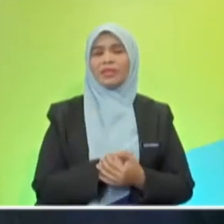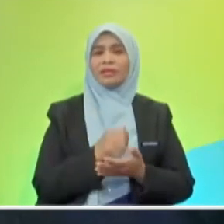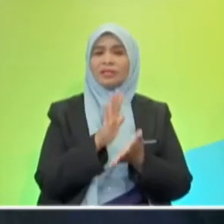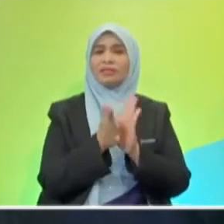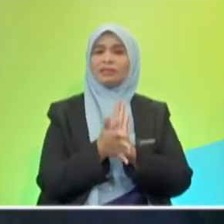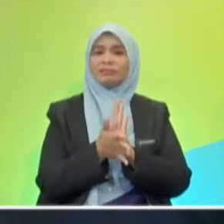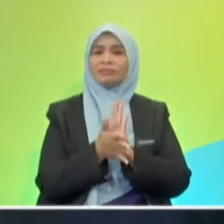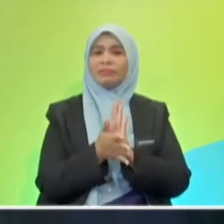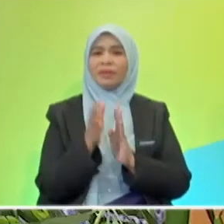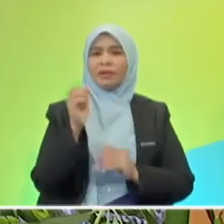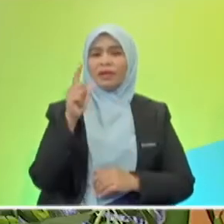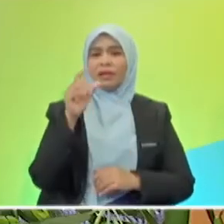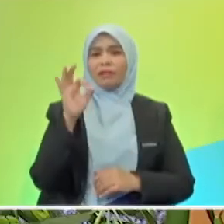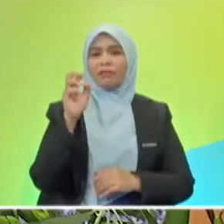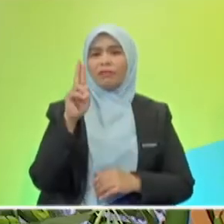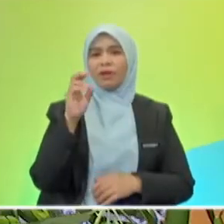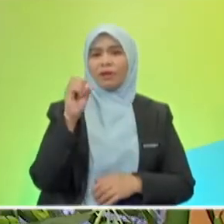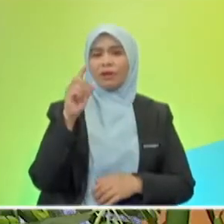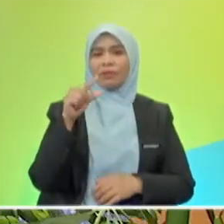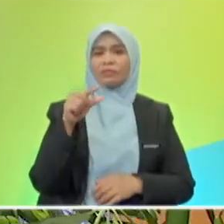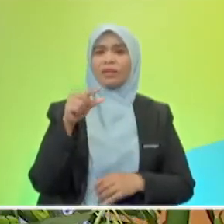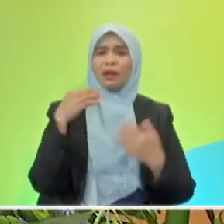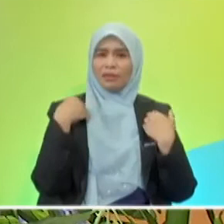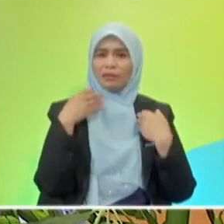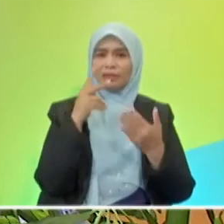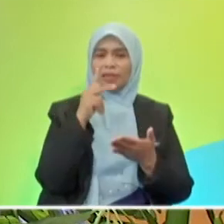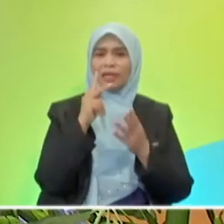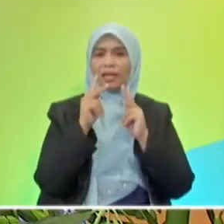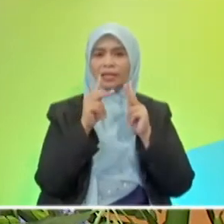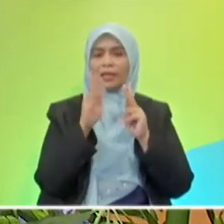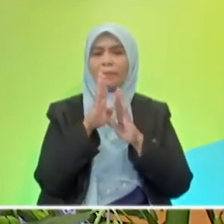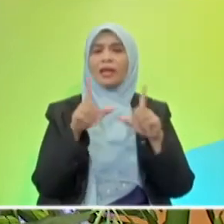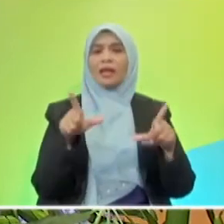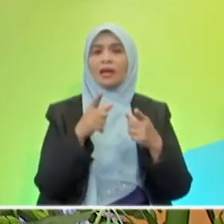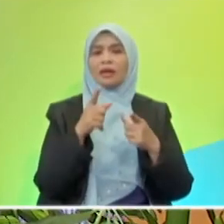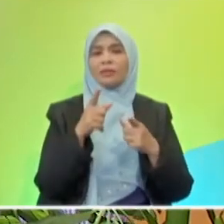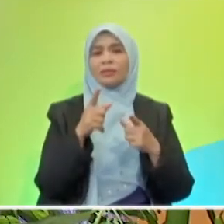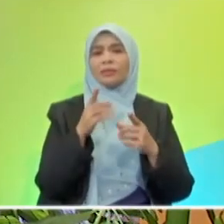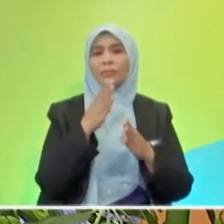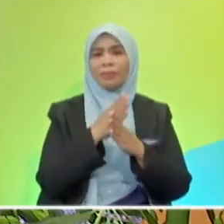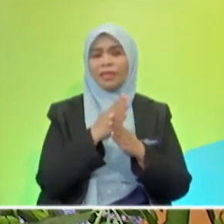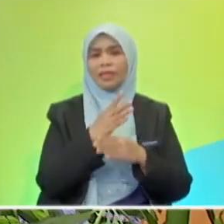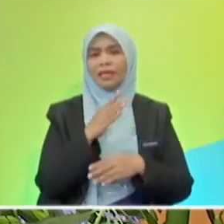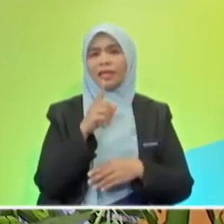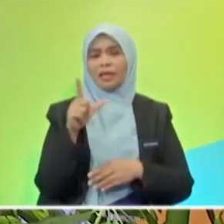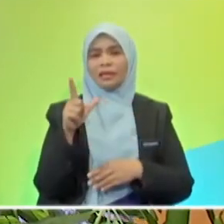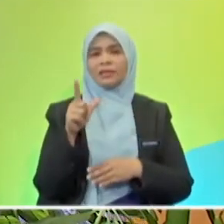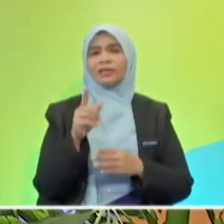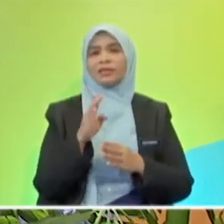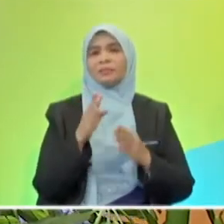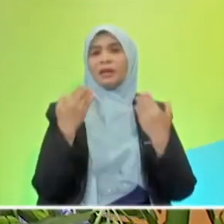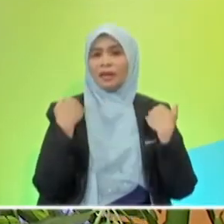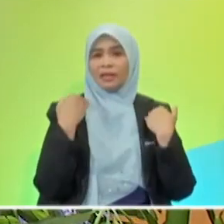al-faruq sauna Umar ini pernah mengaktifkan berlaku benarlah member adalah pada faksi kebenaran